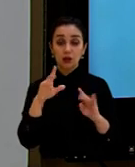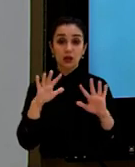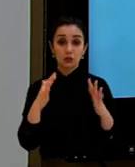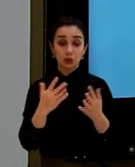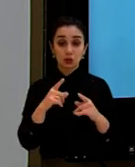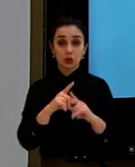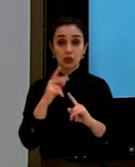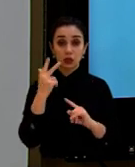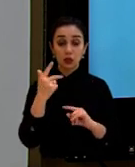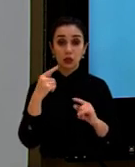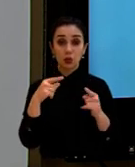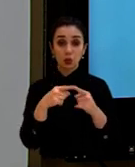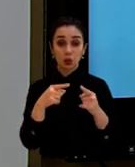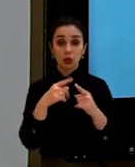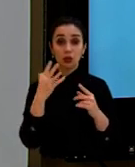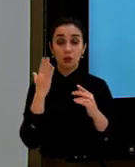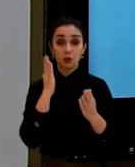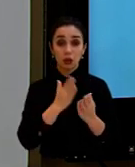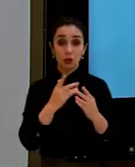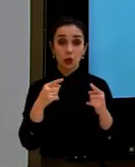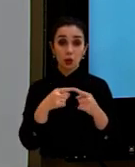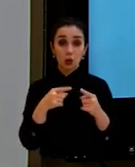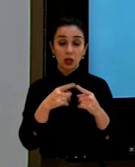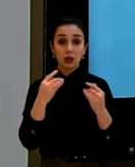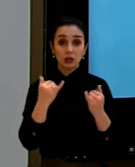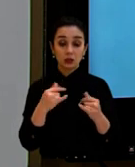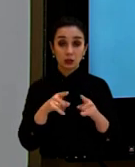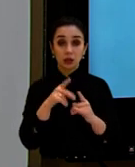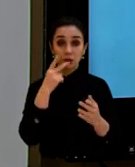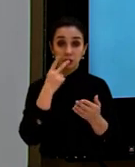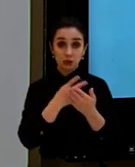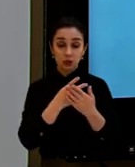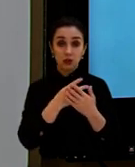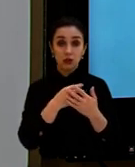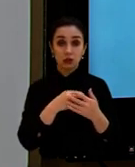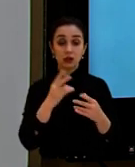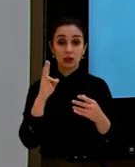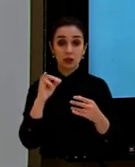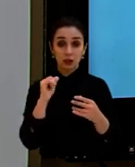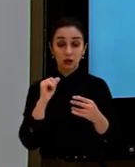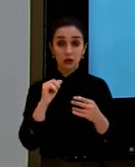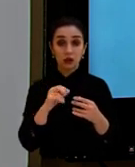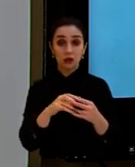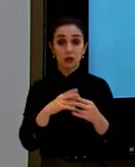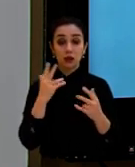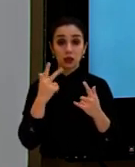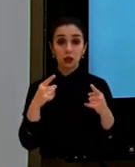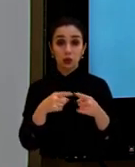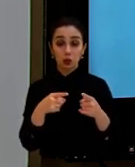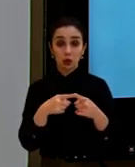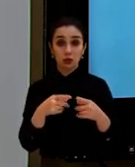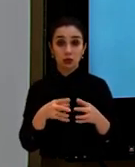случае треугольник прямоугольный. А теперь посмотрите на